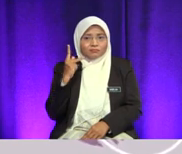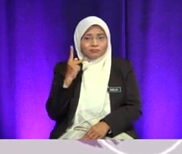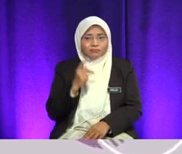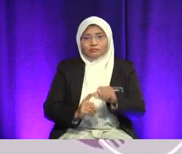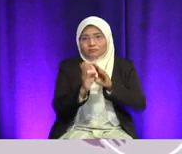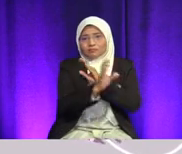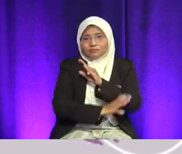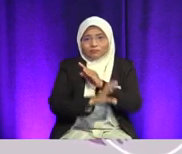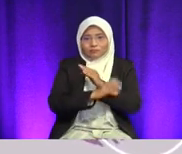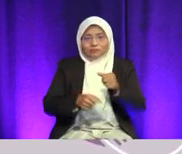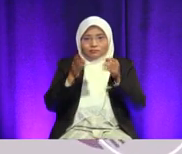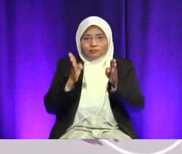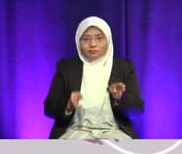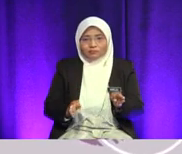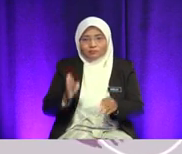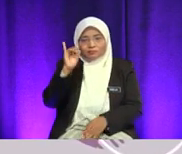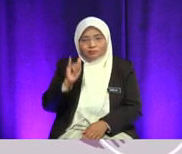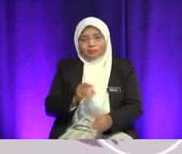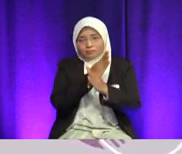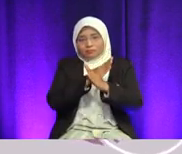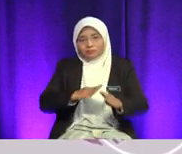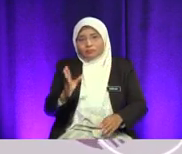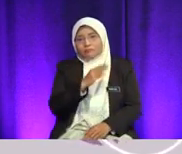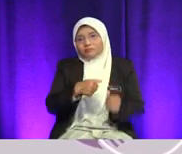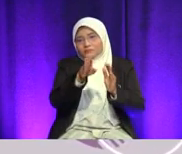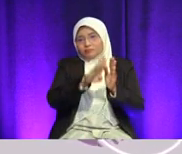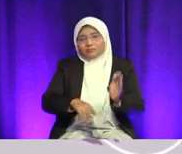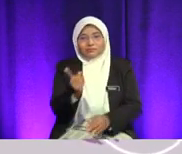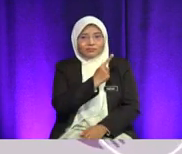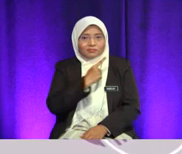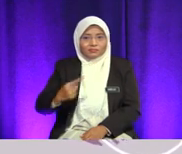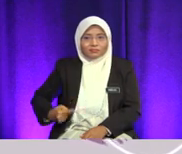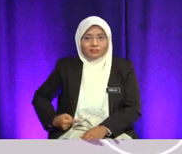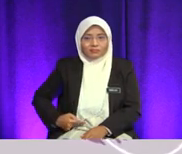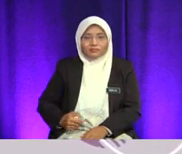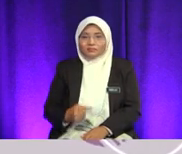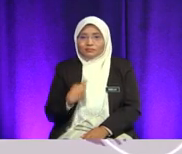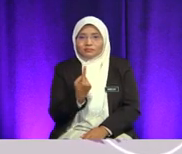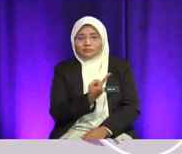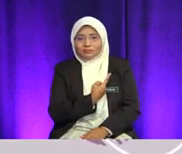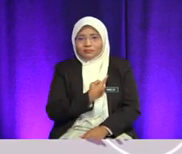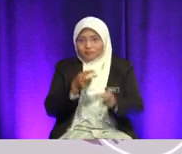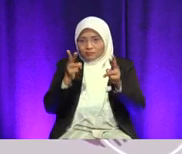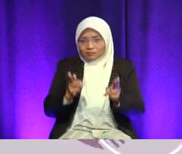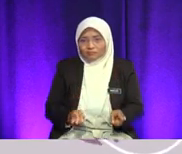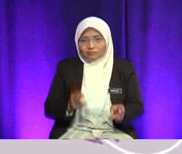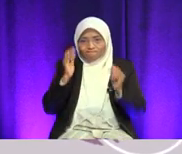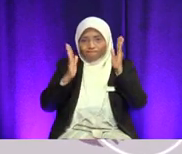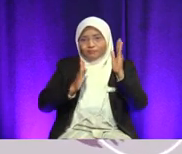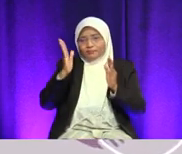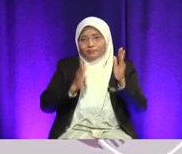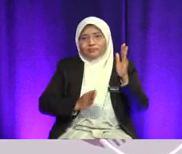yang bebas dan daulat justru kita sebagai rakyat Indonesia harus menjaga kedaulatan negeri ini agar